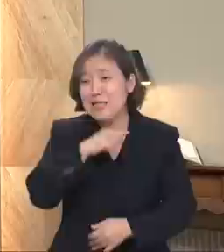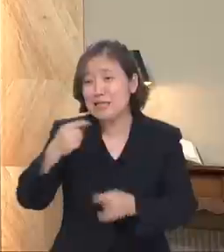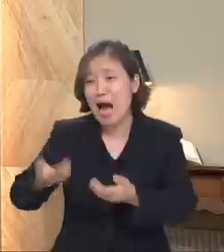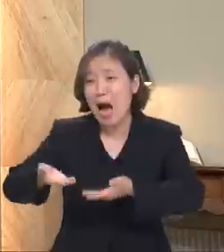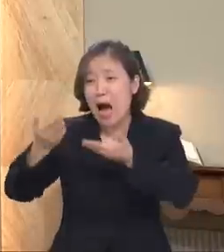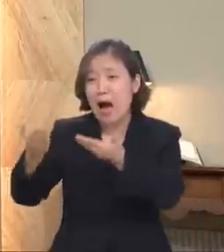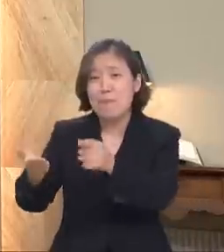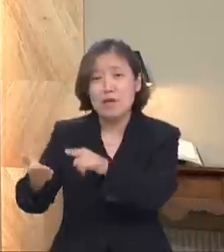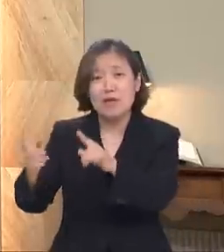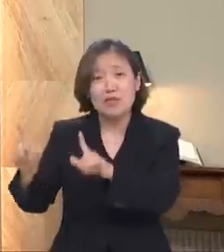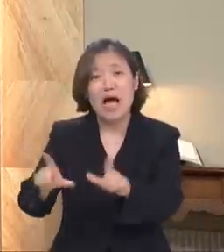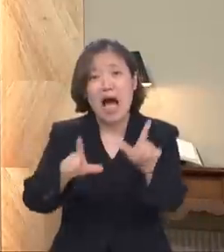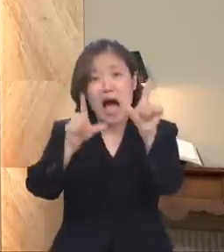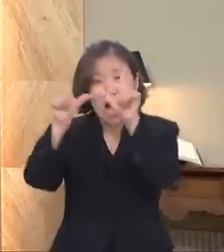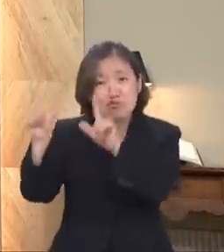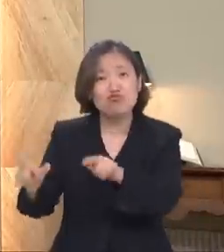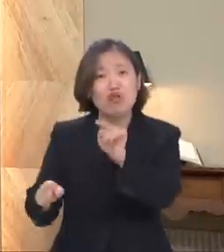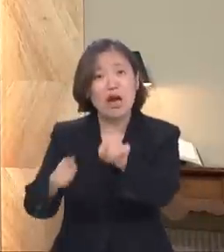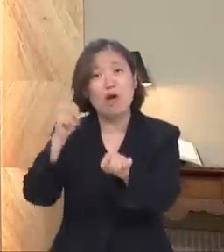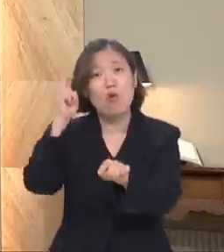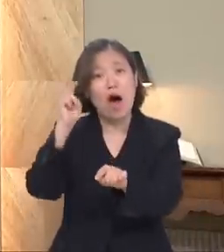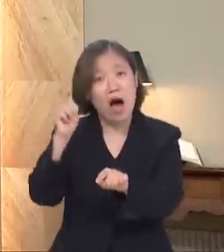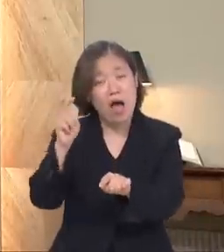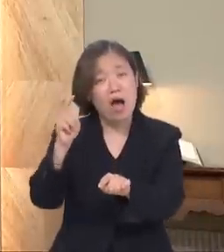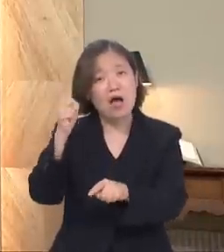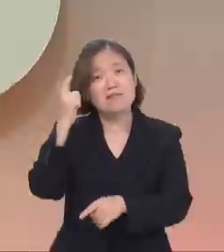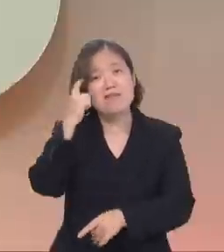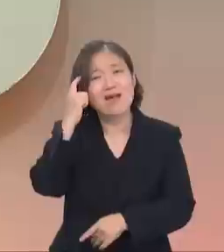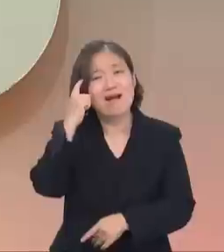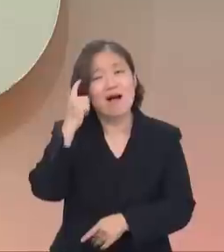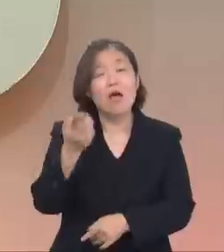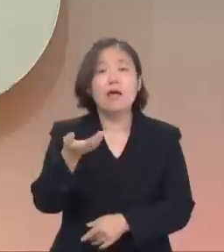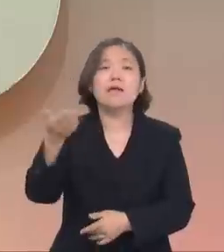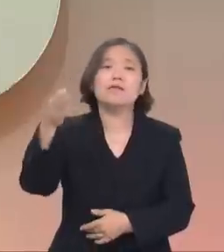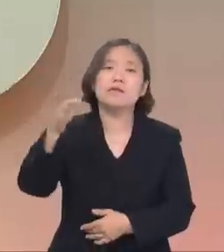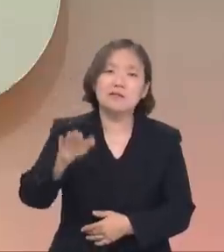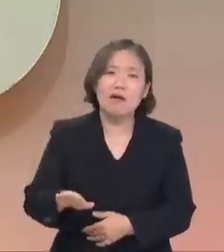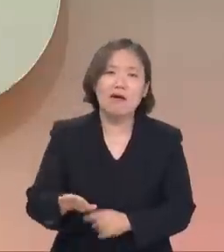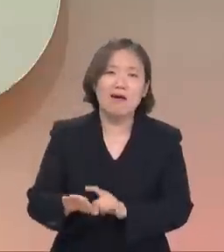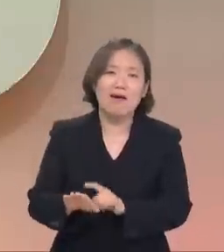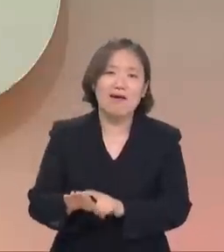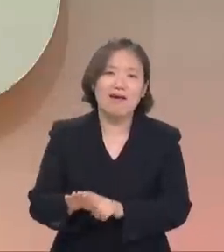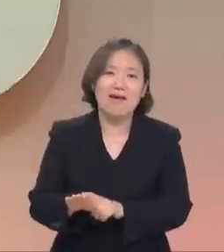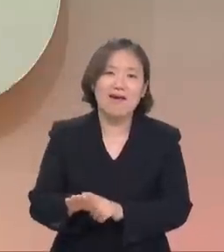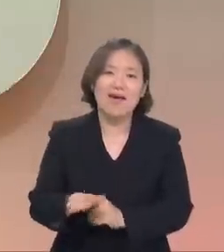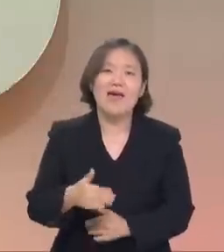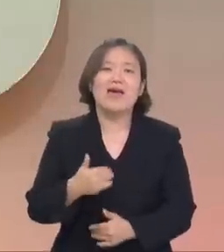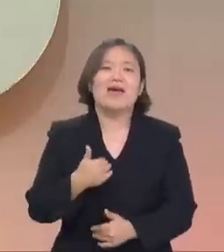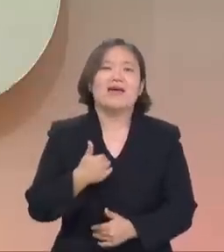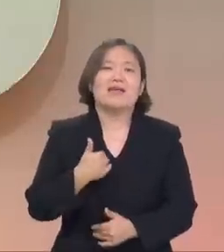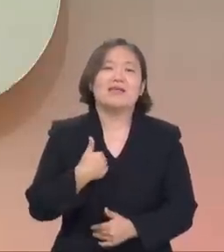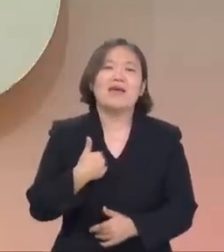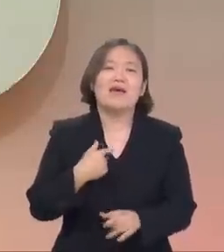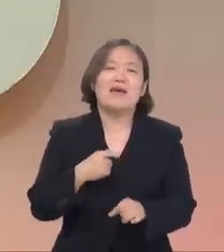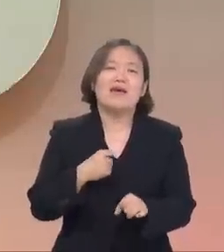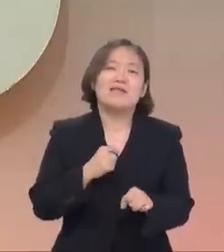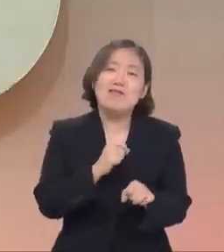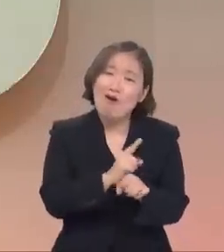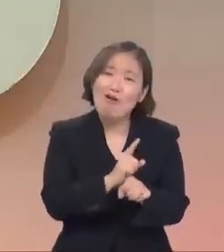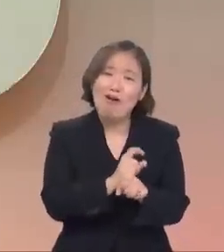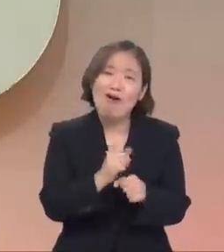있구나 라고만 생각했는데 나의 이런 모든 성격 때문에